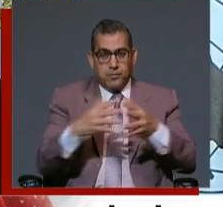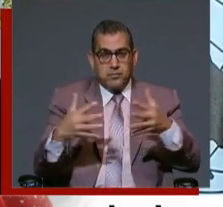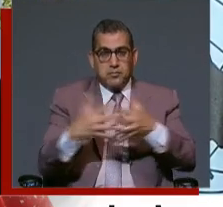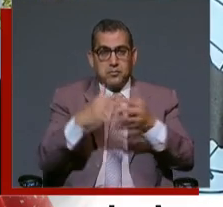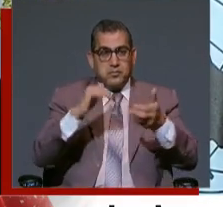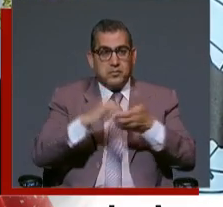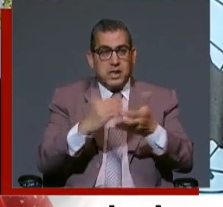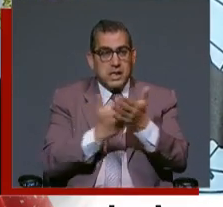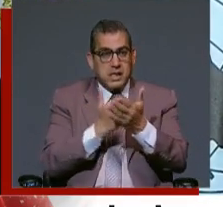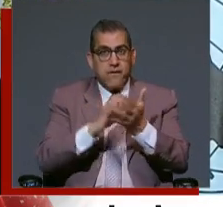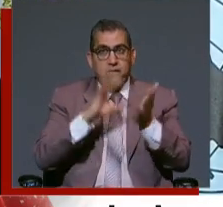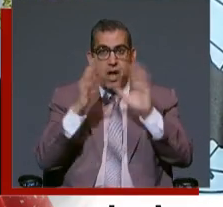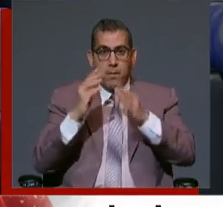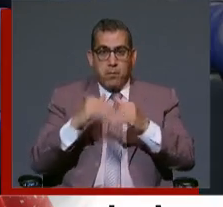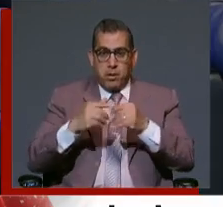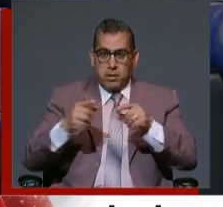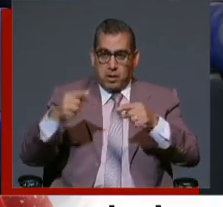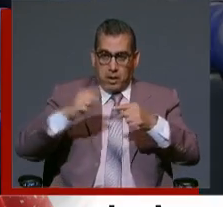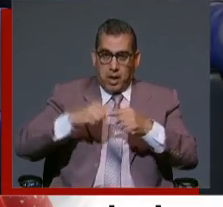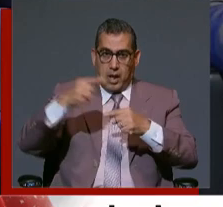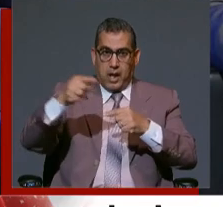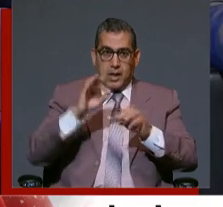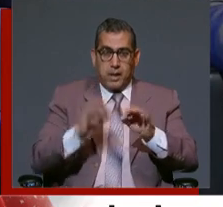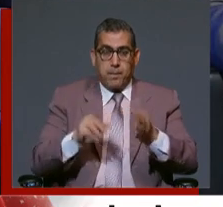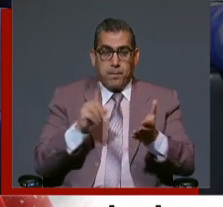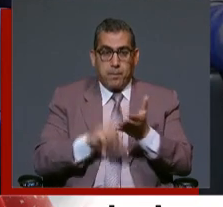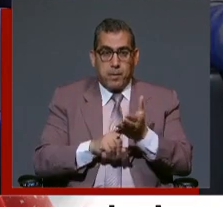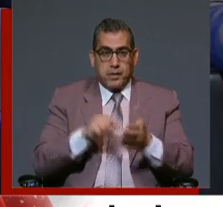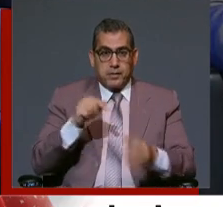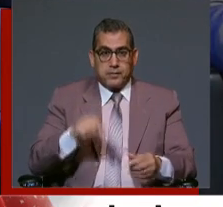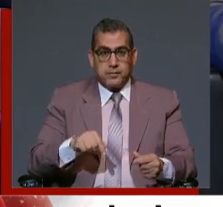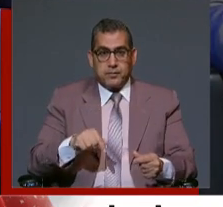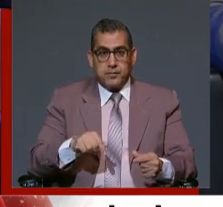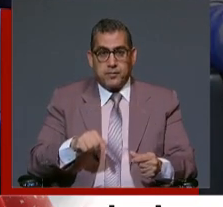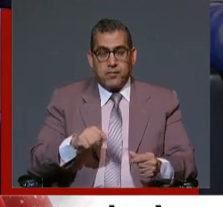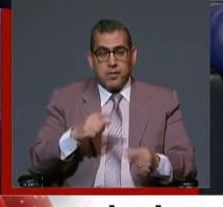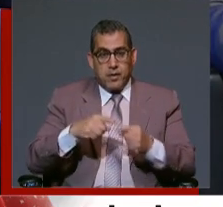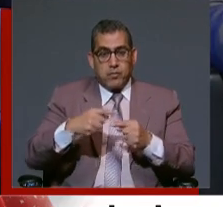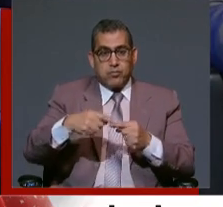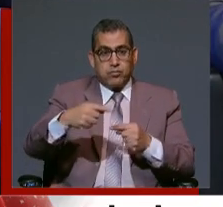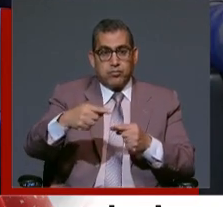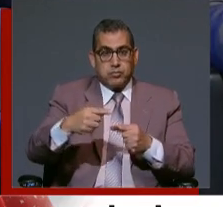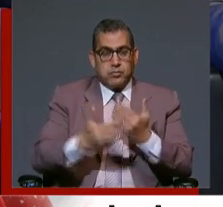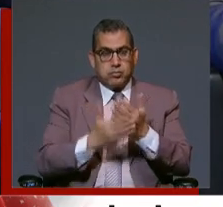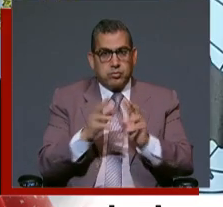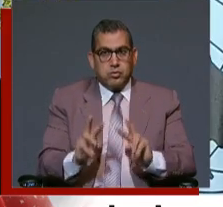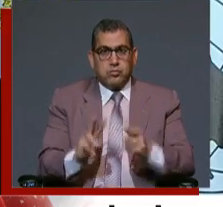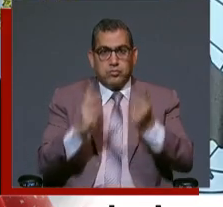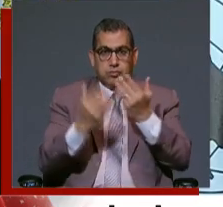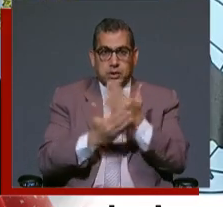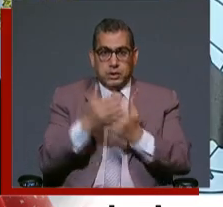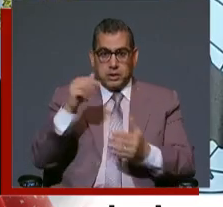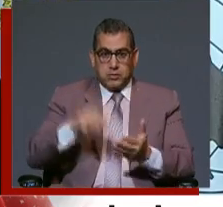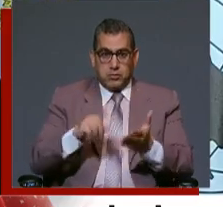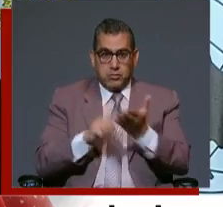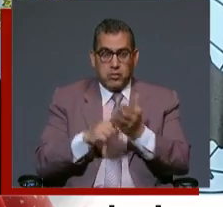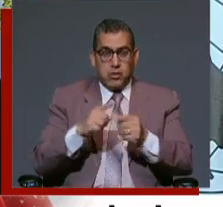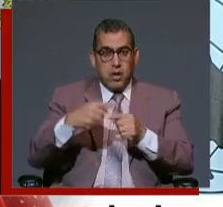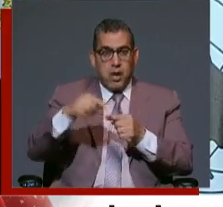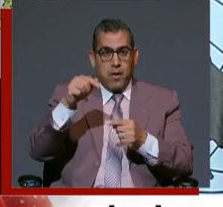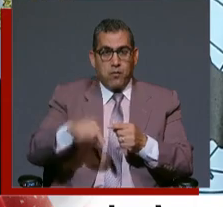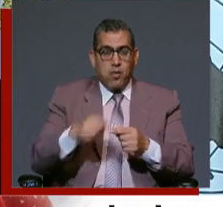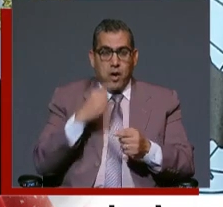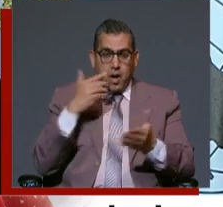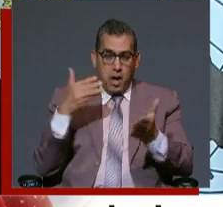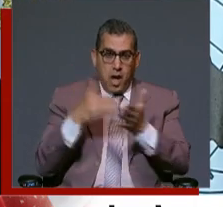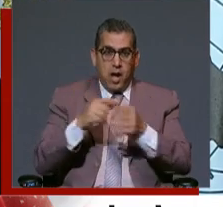الإقليمية والعالمية، وبالتالي فإن تلك التطورات والمتغيرات المعاصرة كان لها بالغ الأثر على